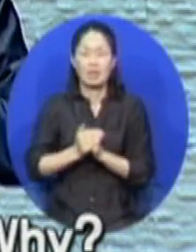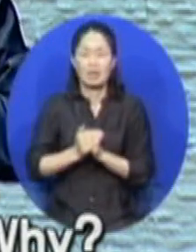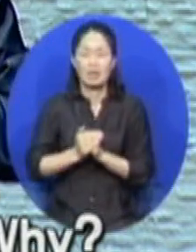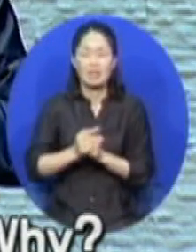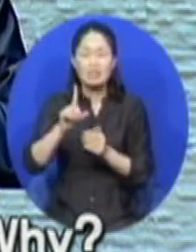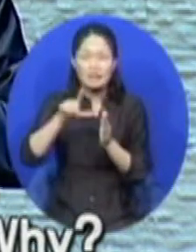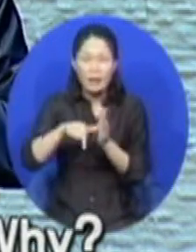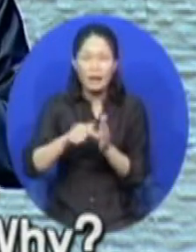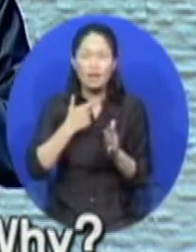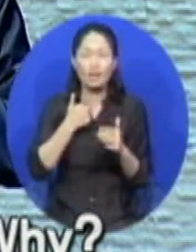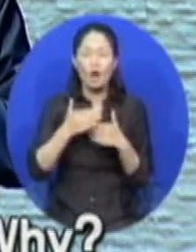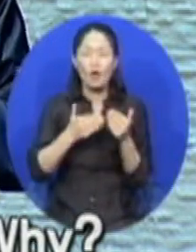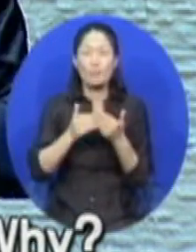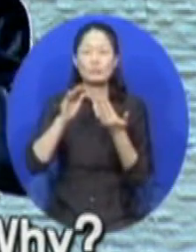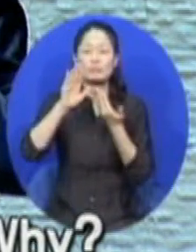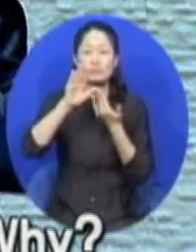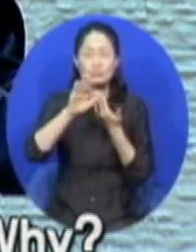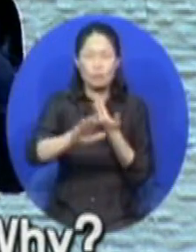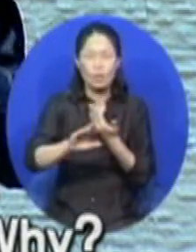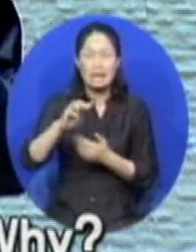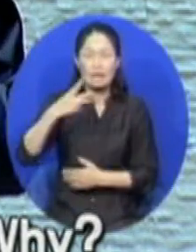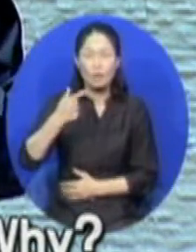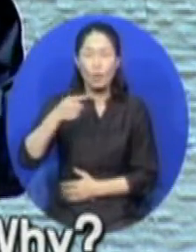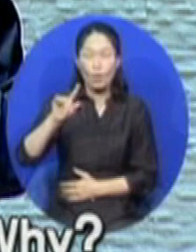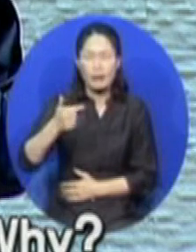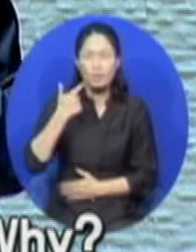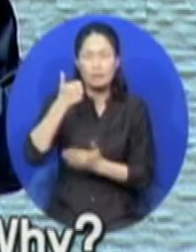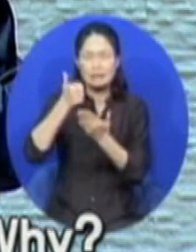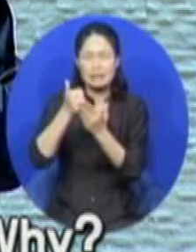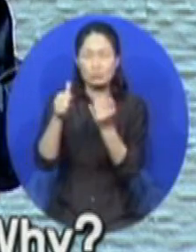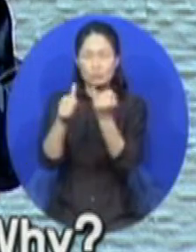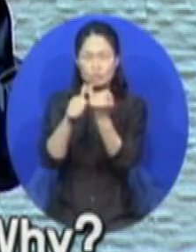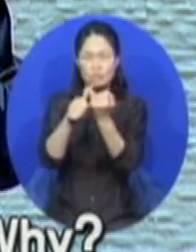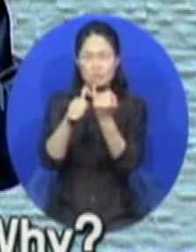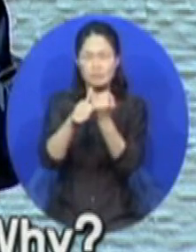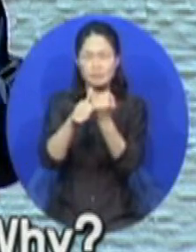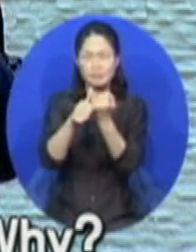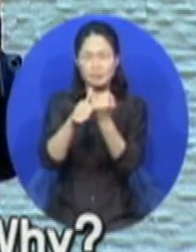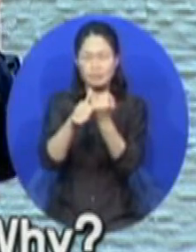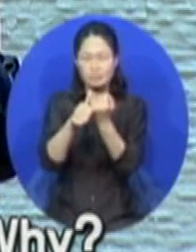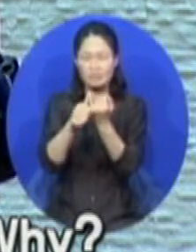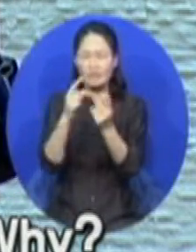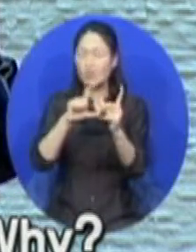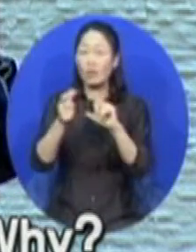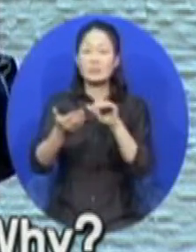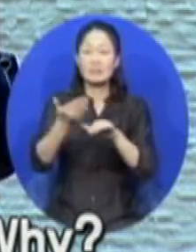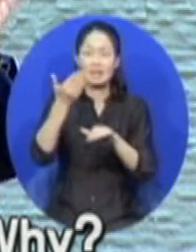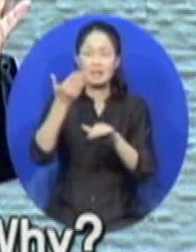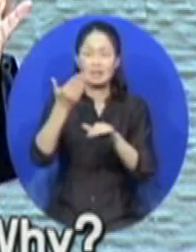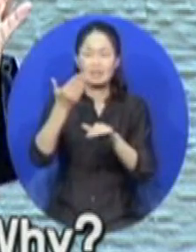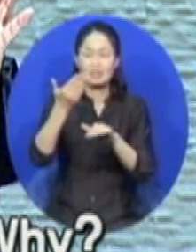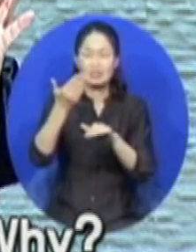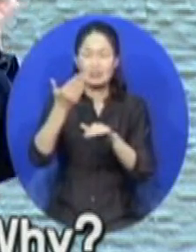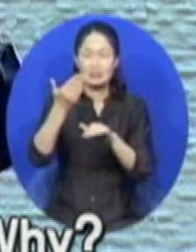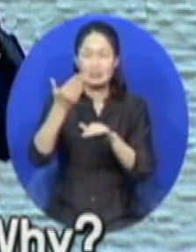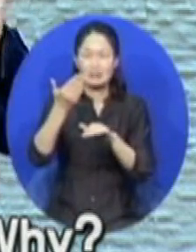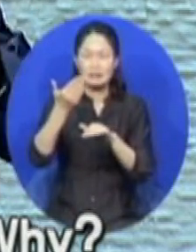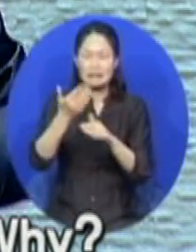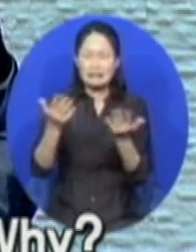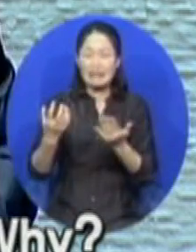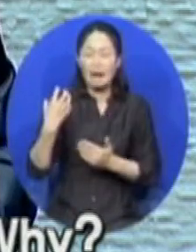그때 그 경험 이후로 1월에 목사님 내부 내게 있어서는 더 이상 4명 앞에서